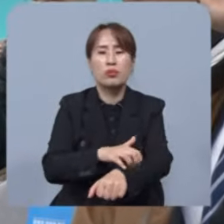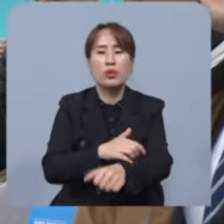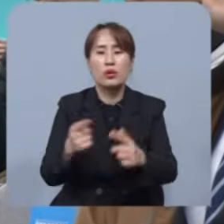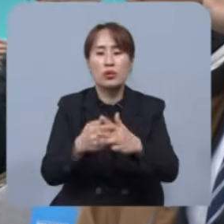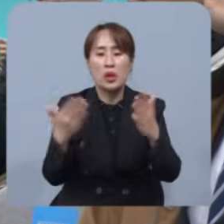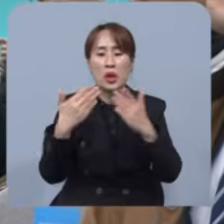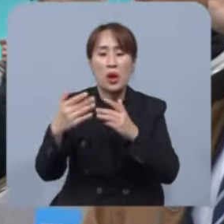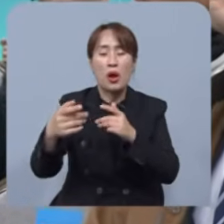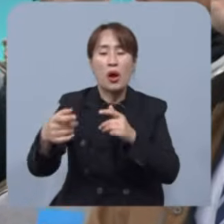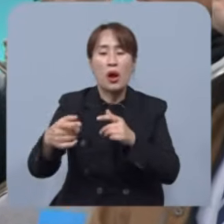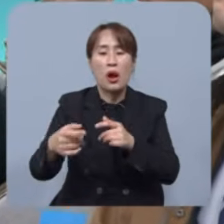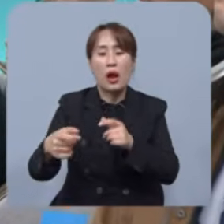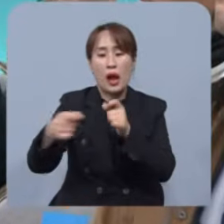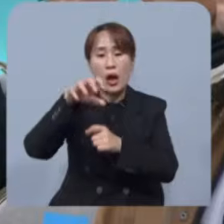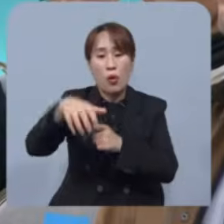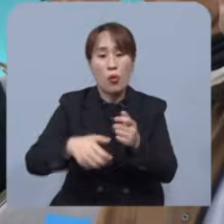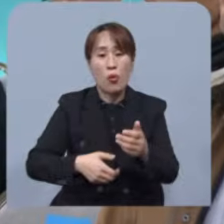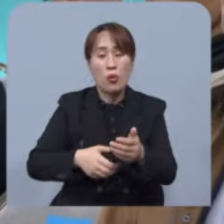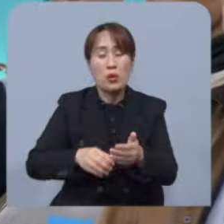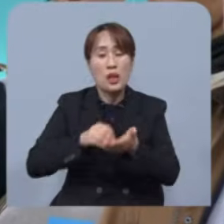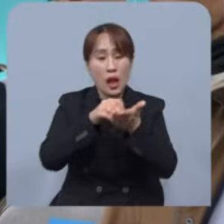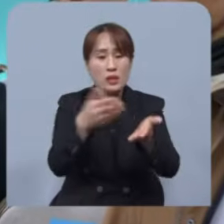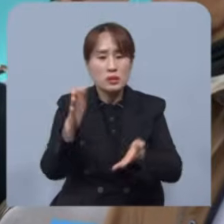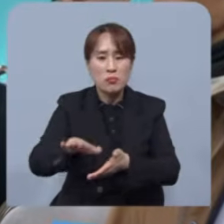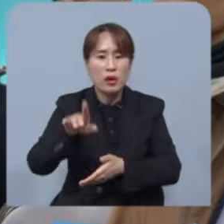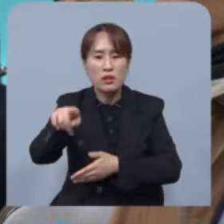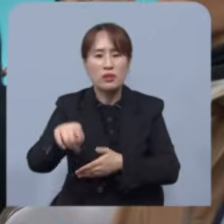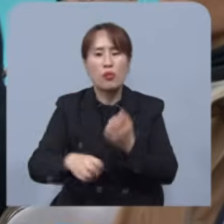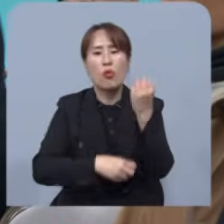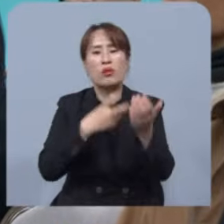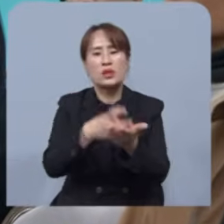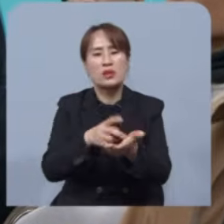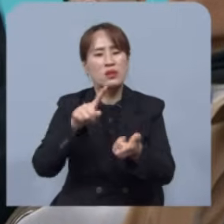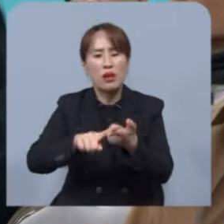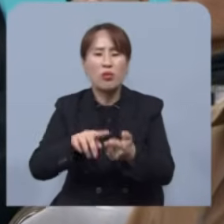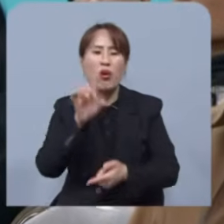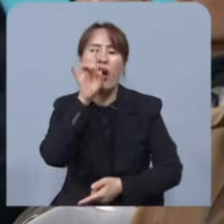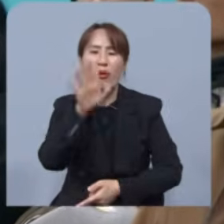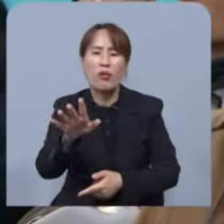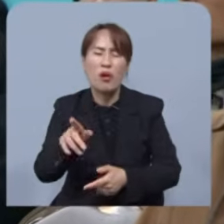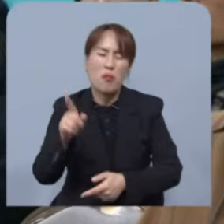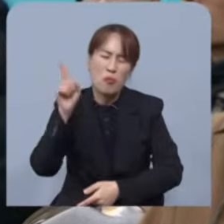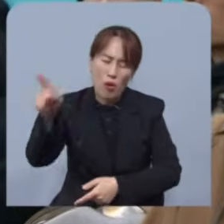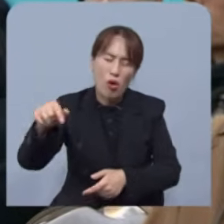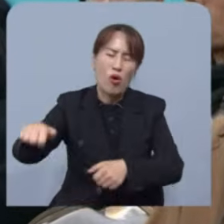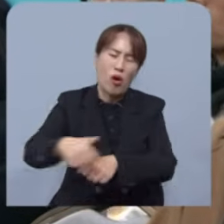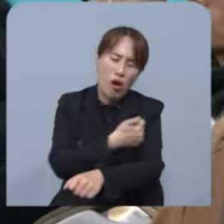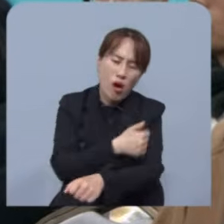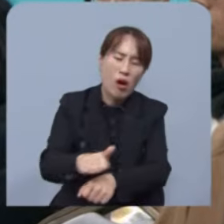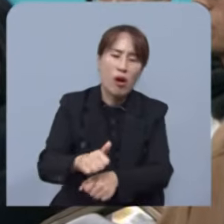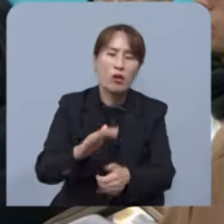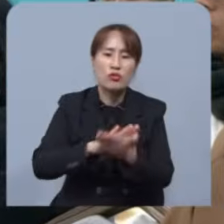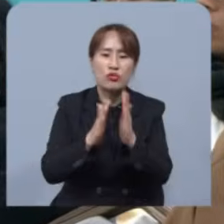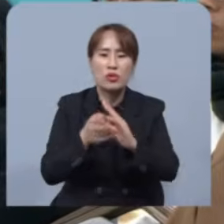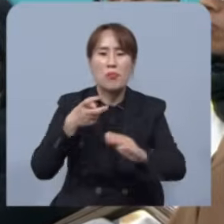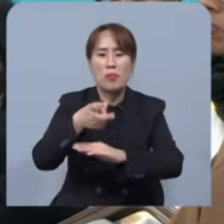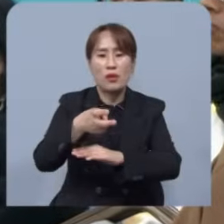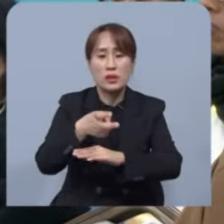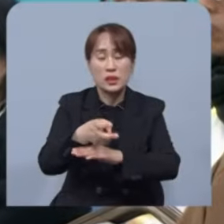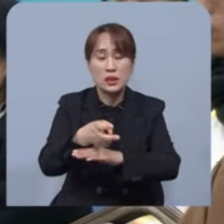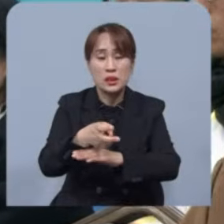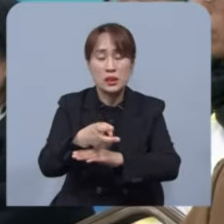초등학교는 근거리 배정이 원칙이지만 현실은 그 원칙을 지키기 어려워졌습니다. 유치원 버스로